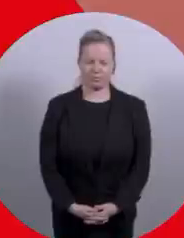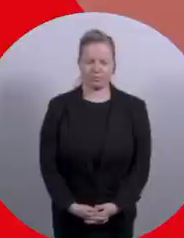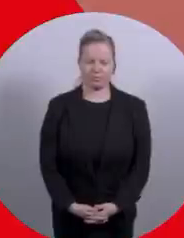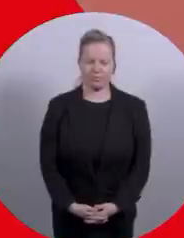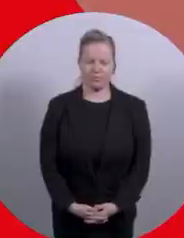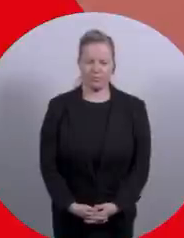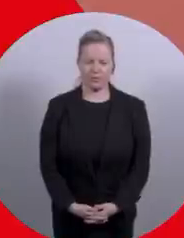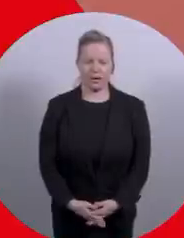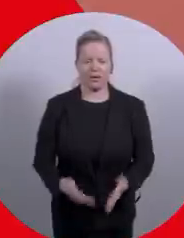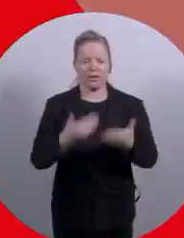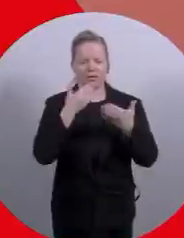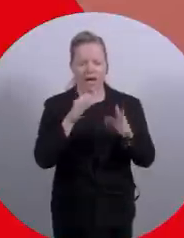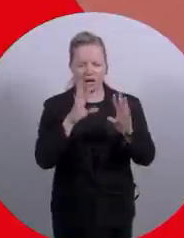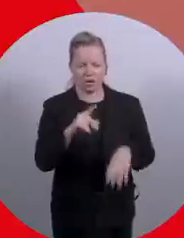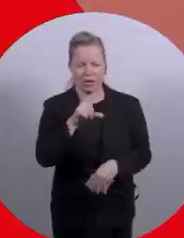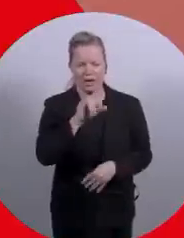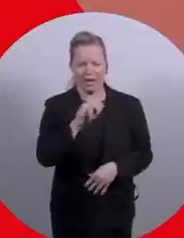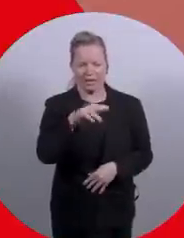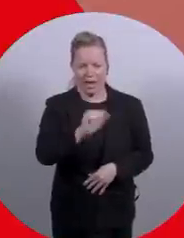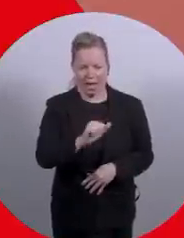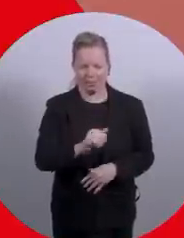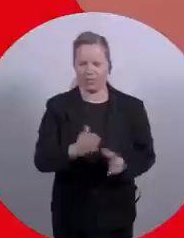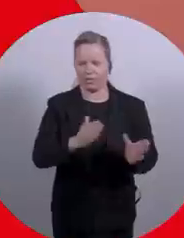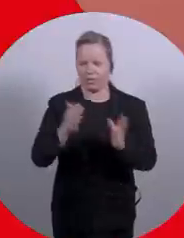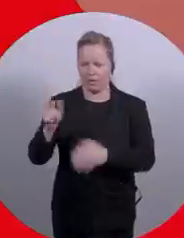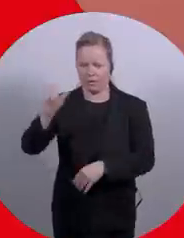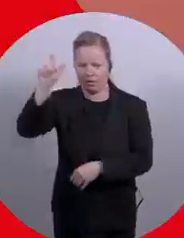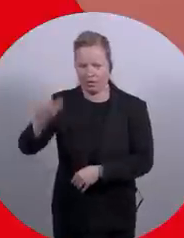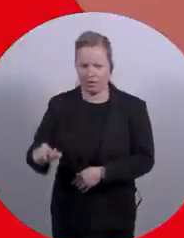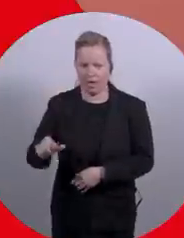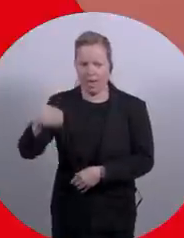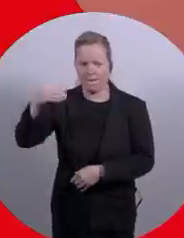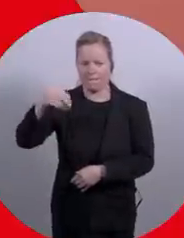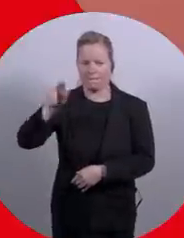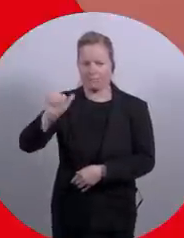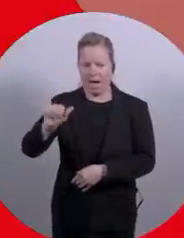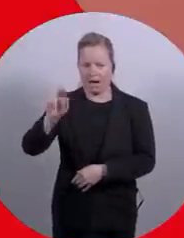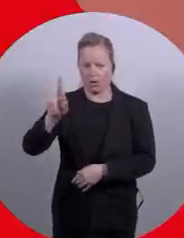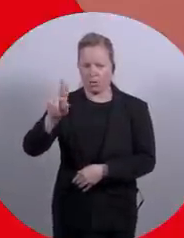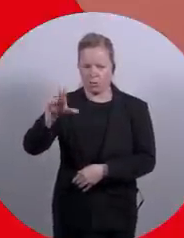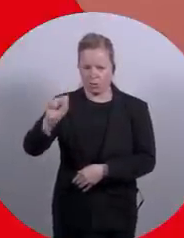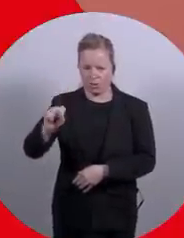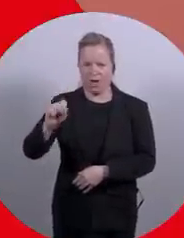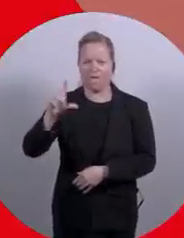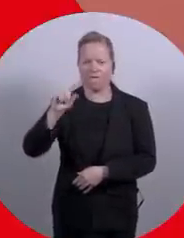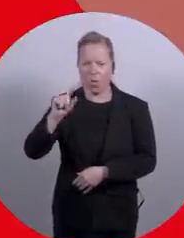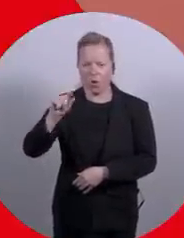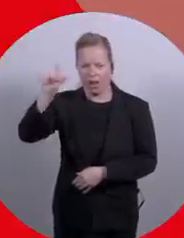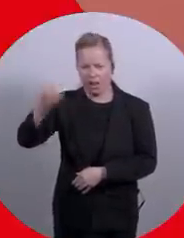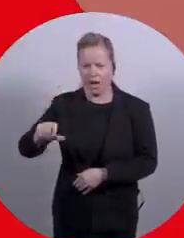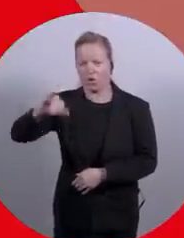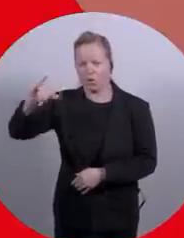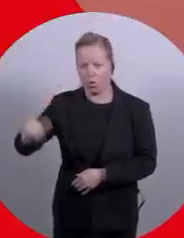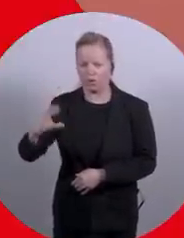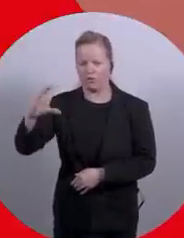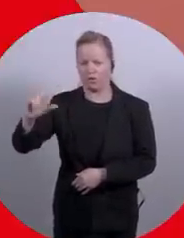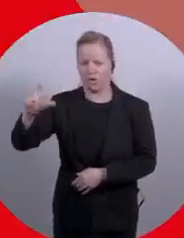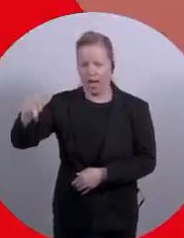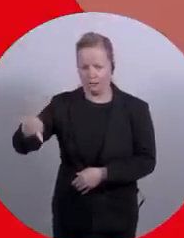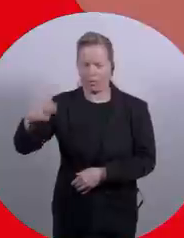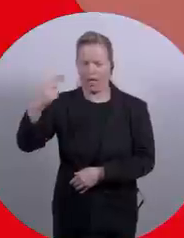Dankeschön Lina als nächstes der Genosse Markus Vogel im Vorbereitung Josef Chap und Hanna